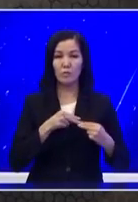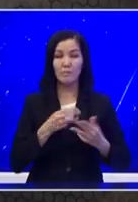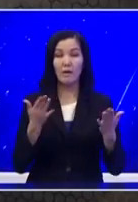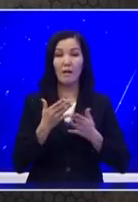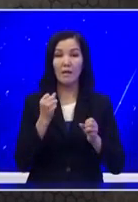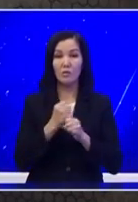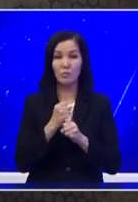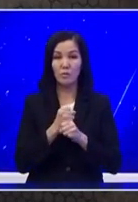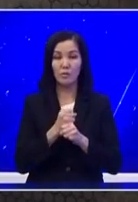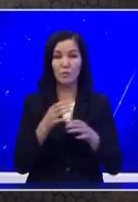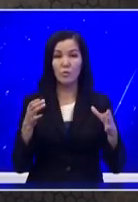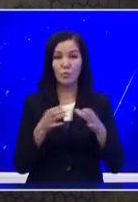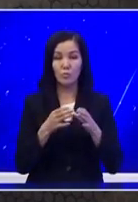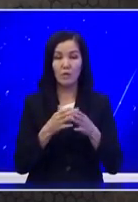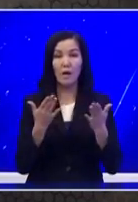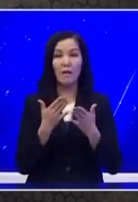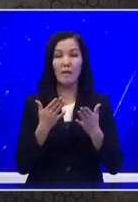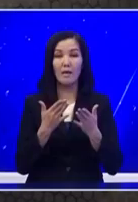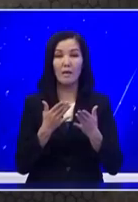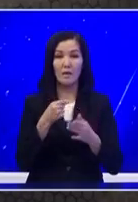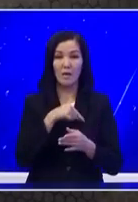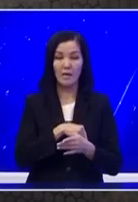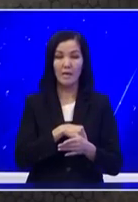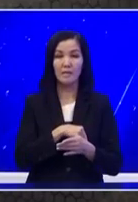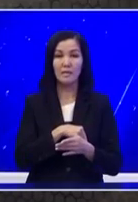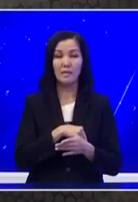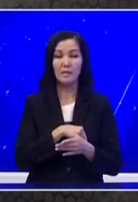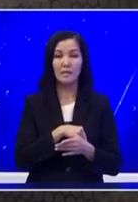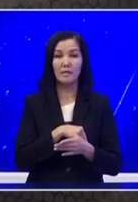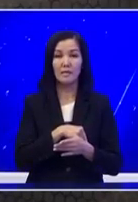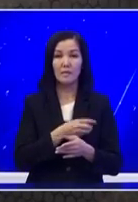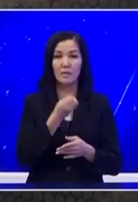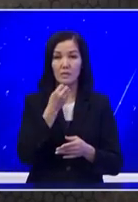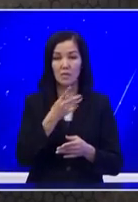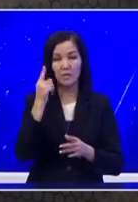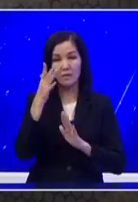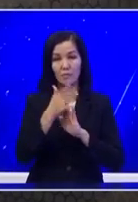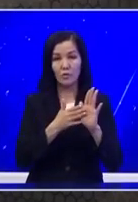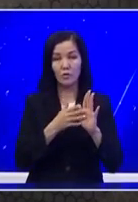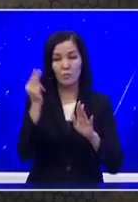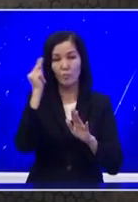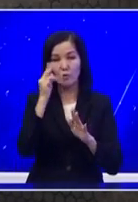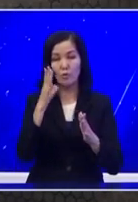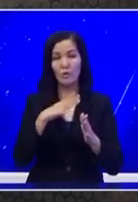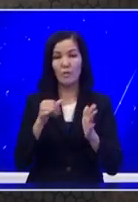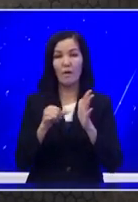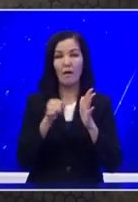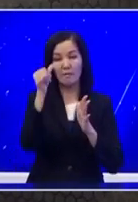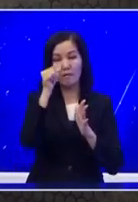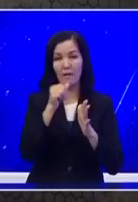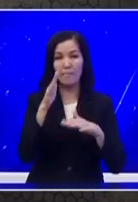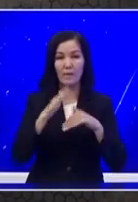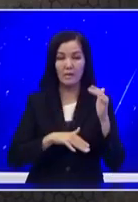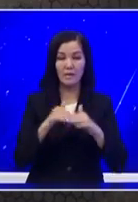жасауды, ұжымда қалай ұстауымды, ақпараттық жүйелермен қалай жұмыс істеуді жақсылап үйрендім. Одан кейін 6 ай жастар